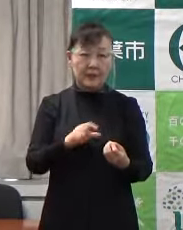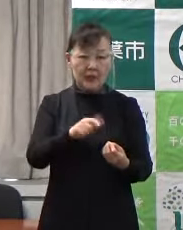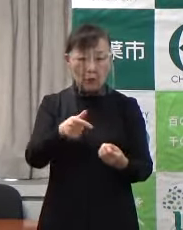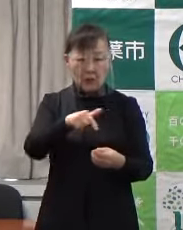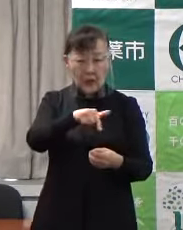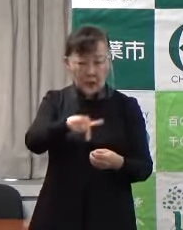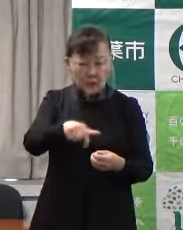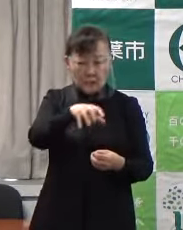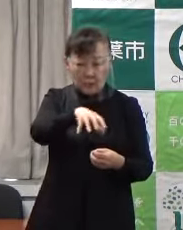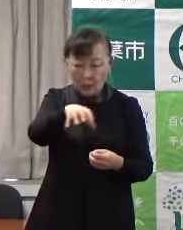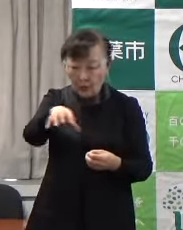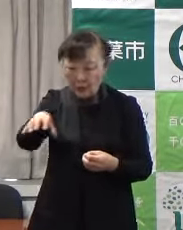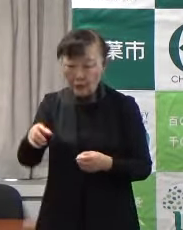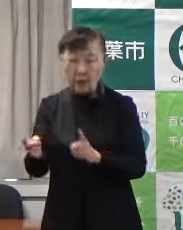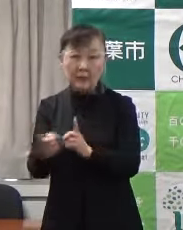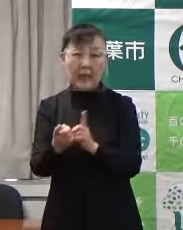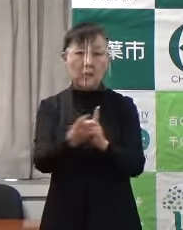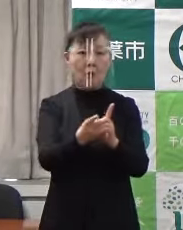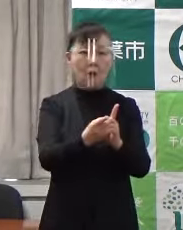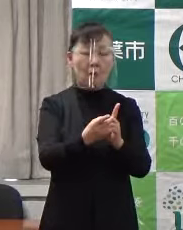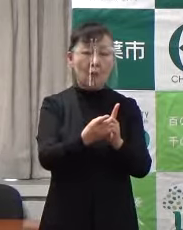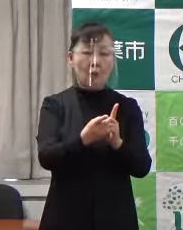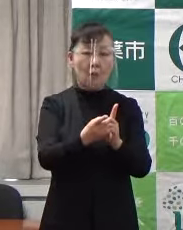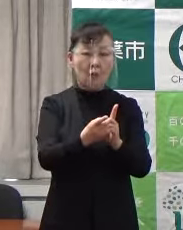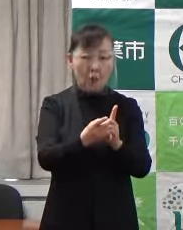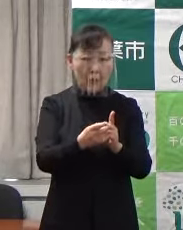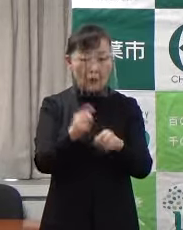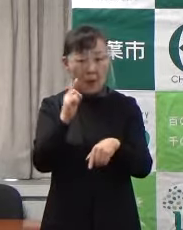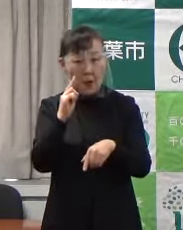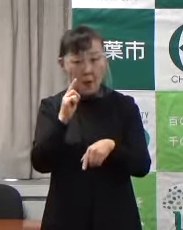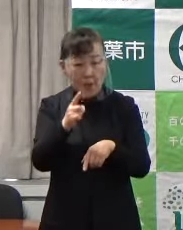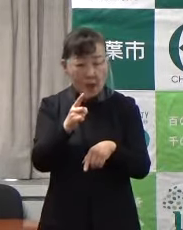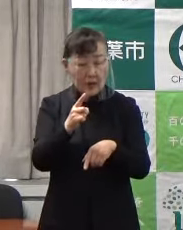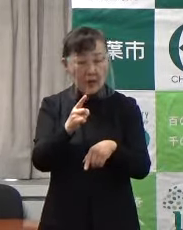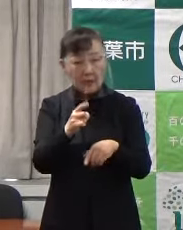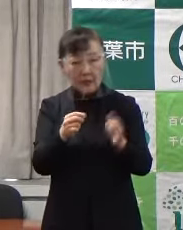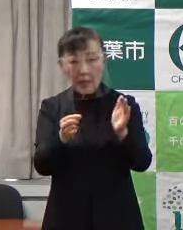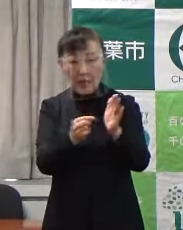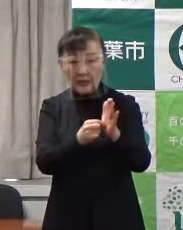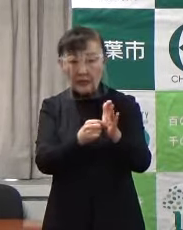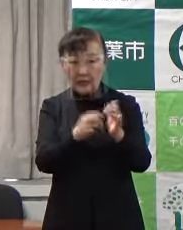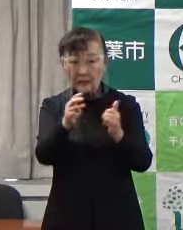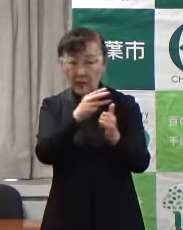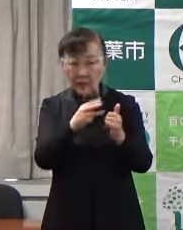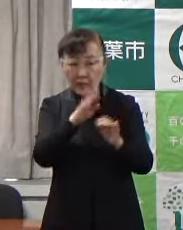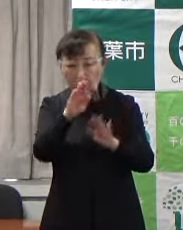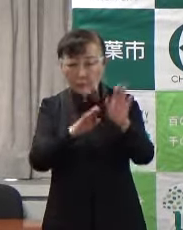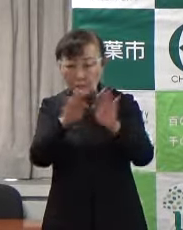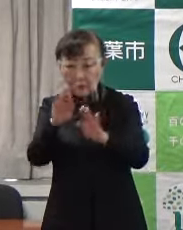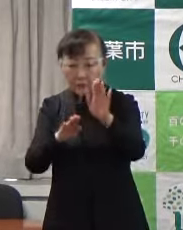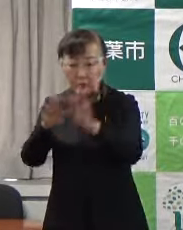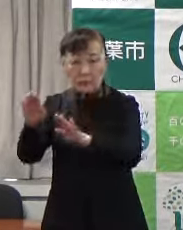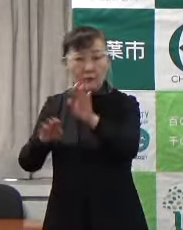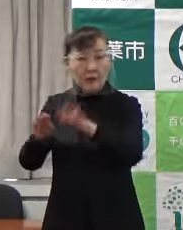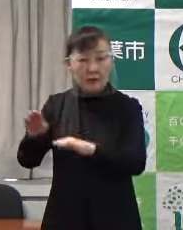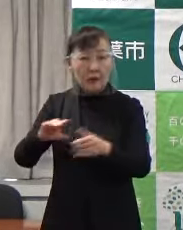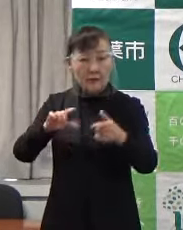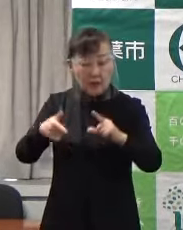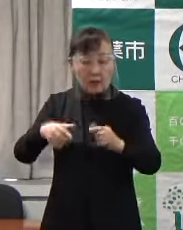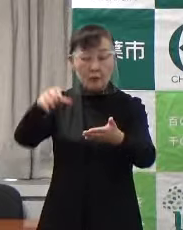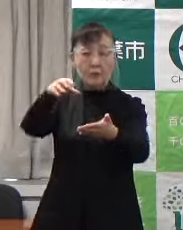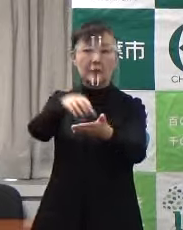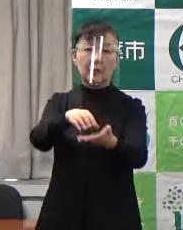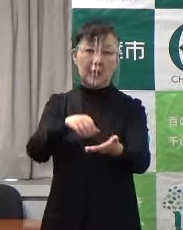部署の対応、それからいろんな部署の目から見た被災という部分を、載せておりますので、